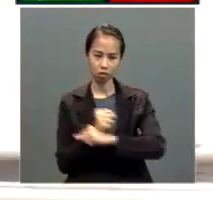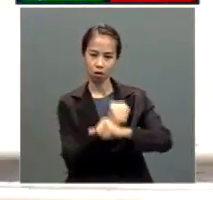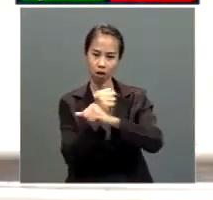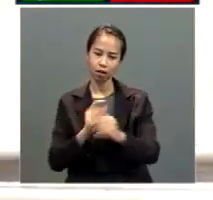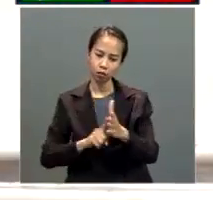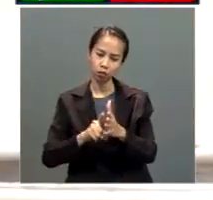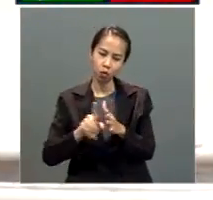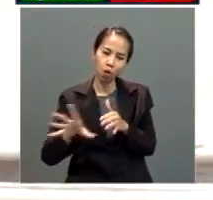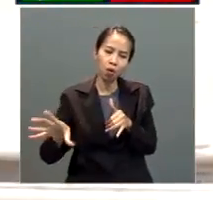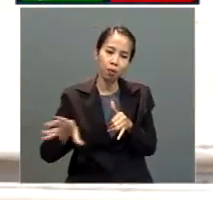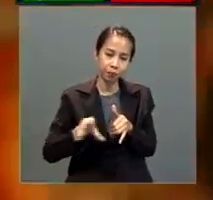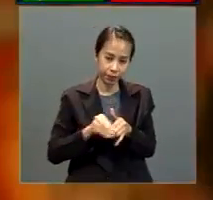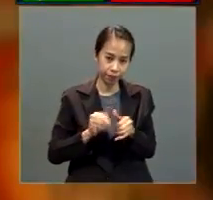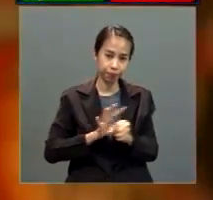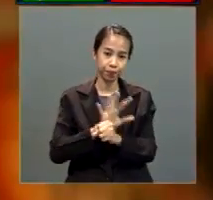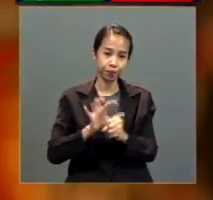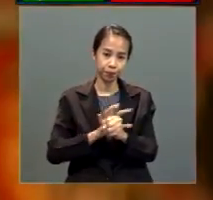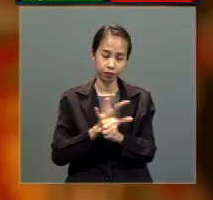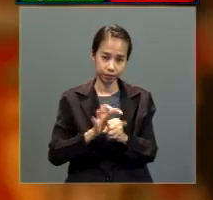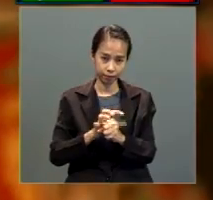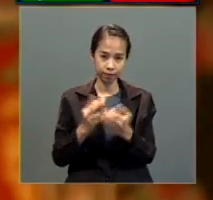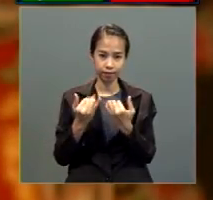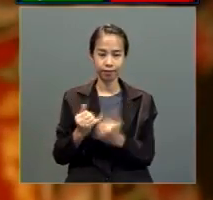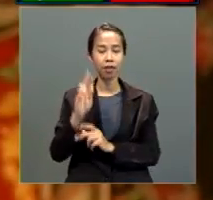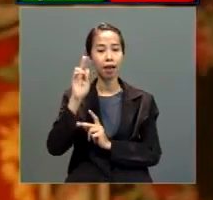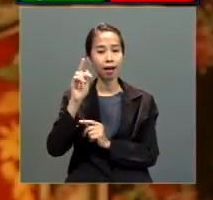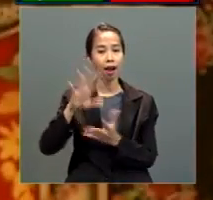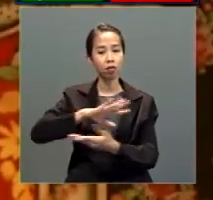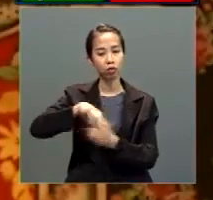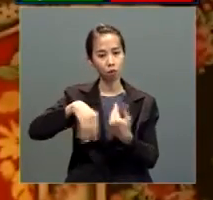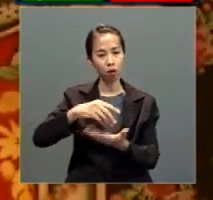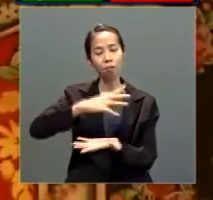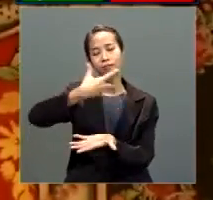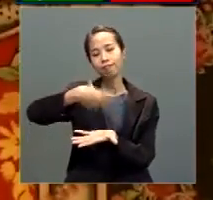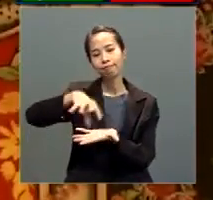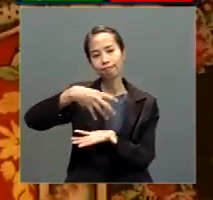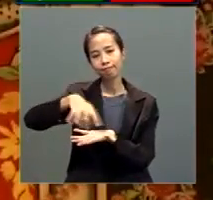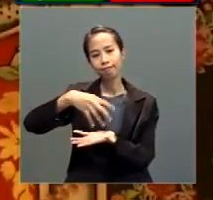ติดเชื้อไวรัสโควิด-19 ทีมข่าวสิ่งแวดล้อม NVT รายงาน